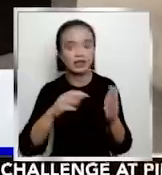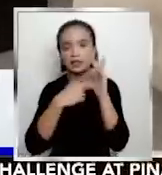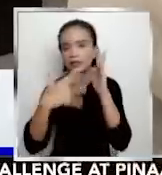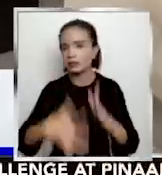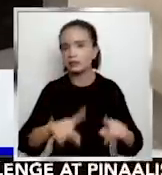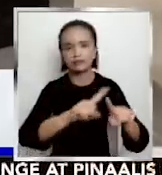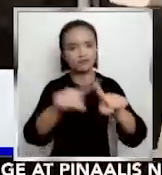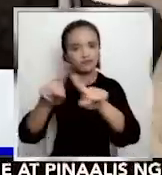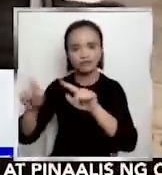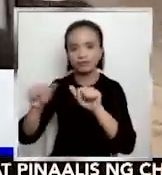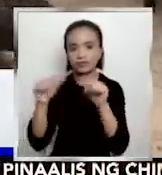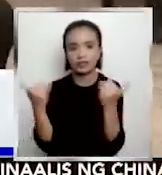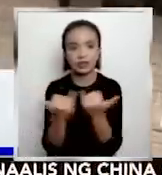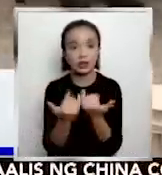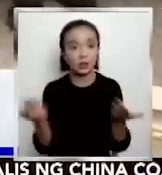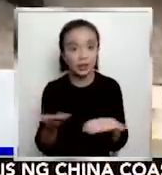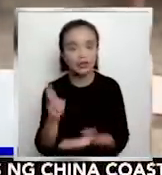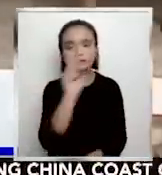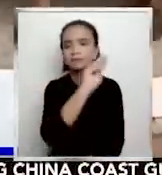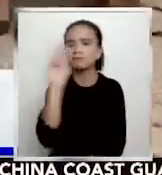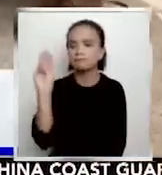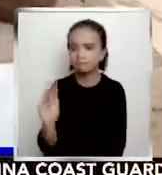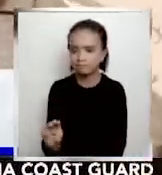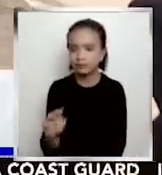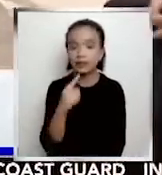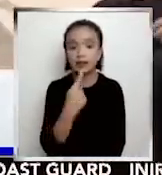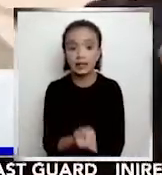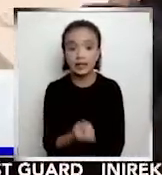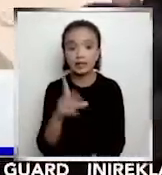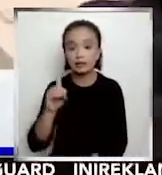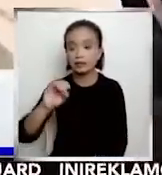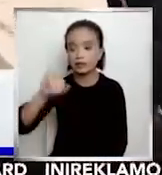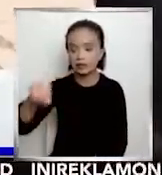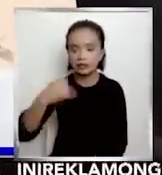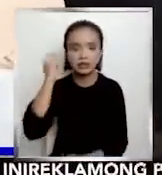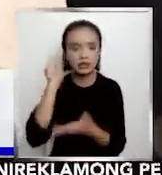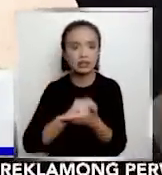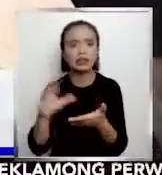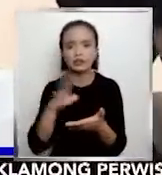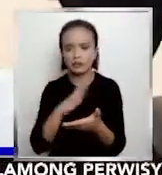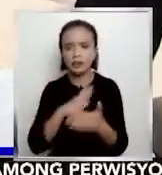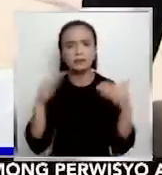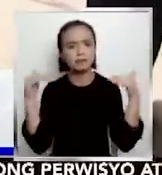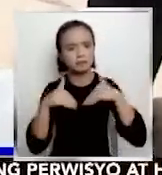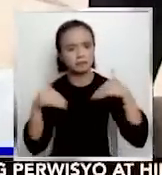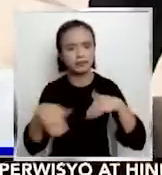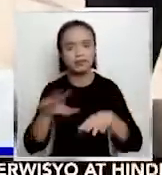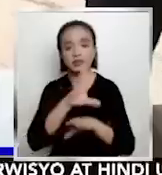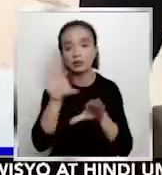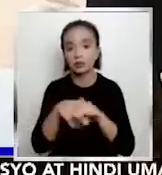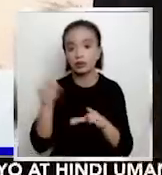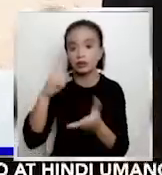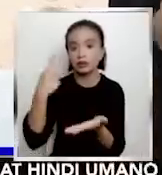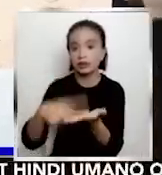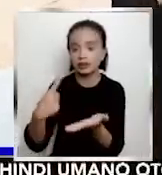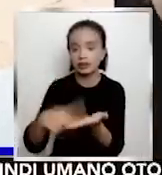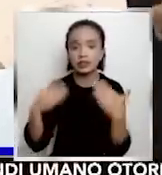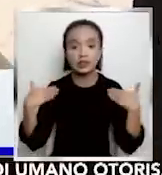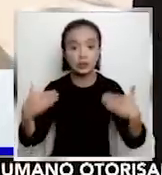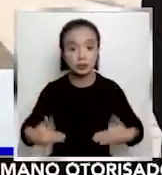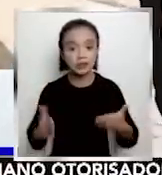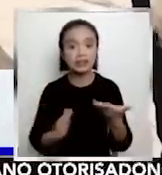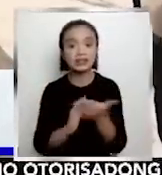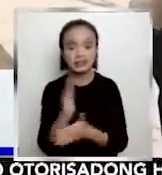DOJ sa Maynila. Ayon sa kalihim, maayos ang naging pulo, kabilang sa natalakay ang karapatang pantao sa bansa